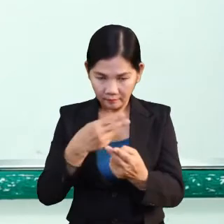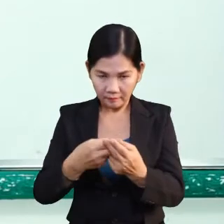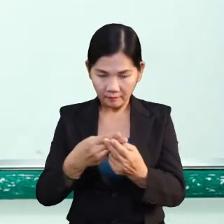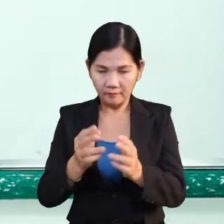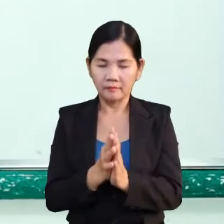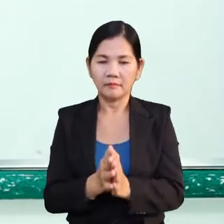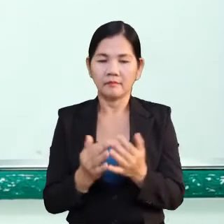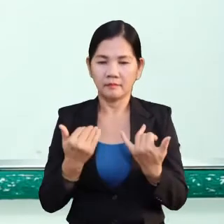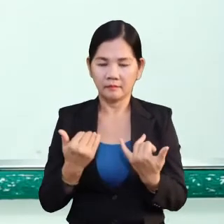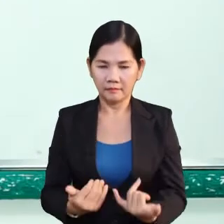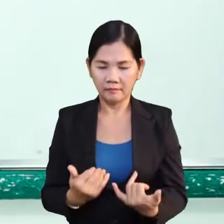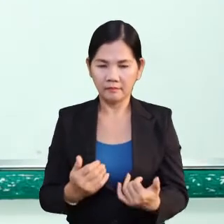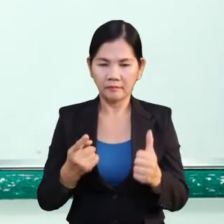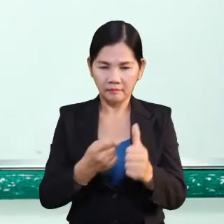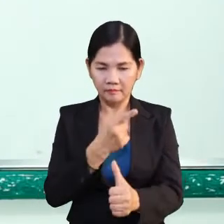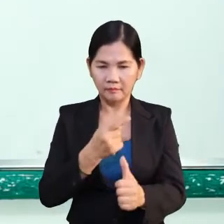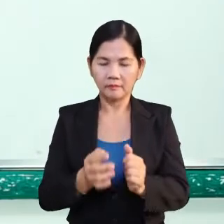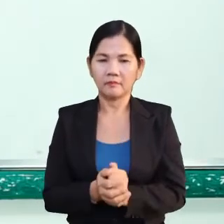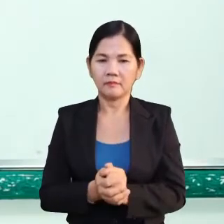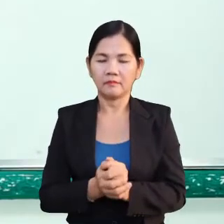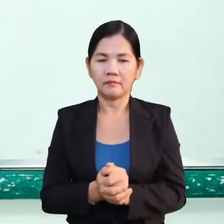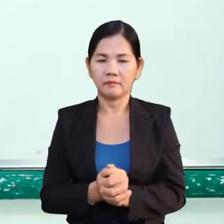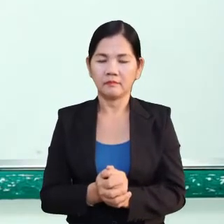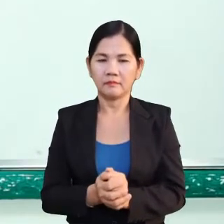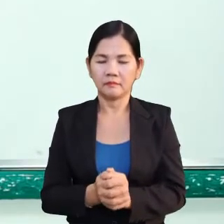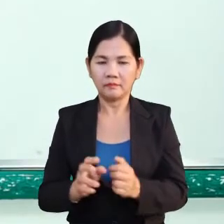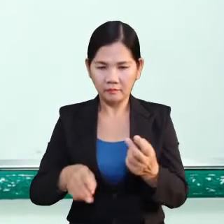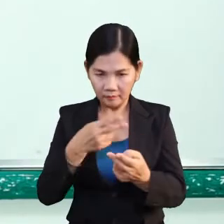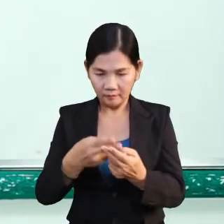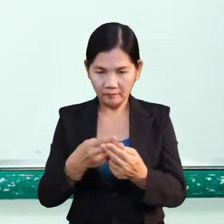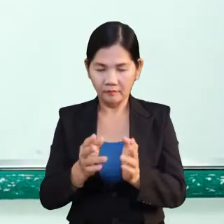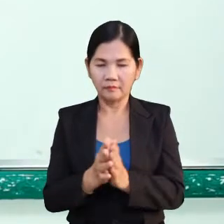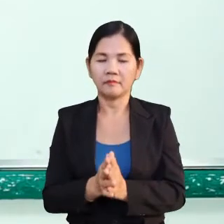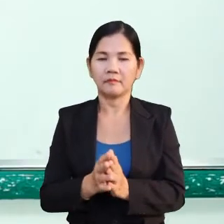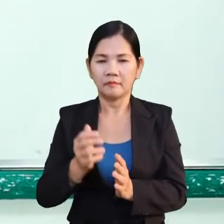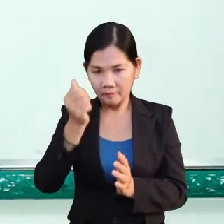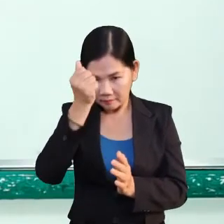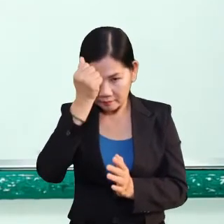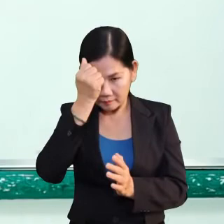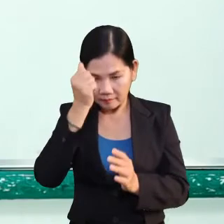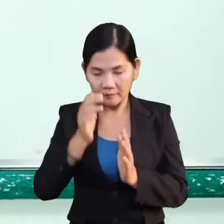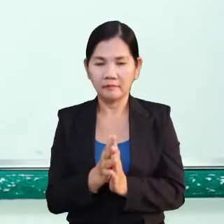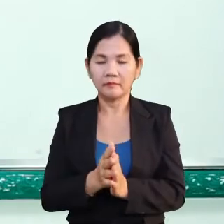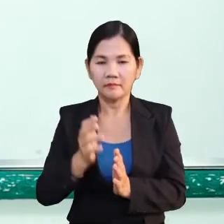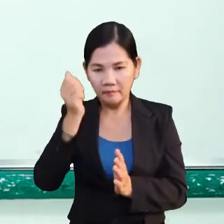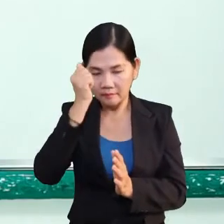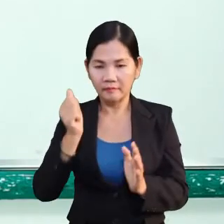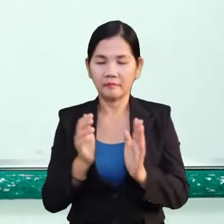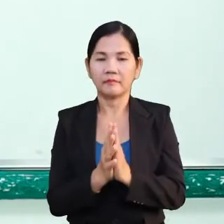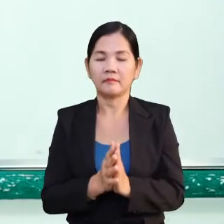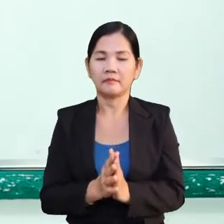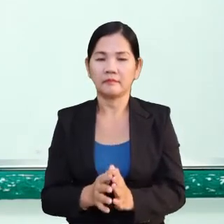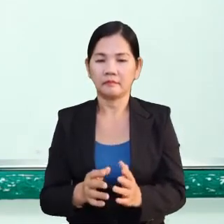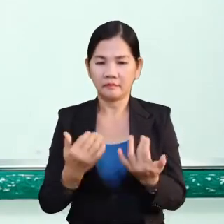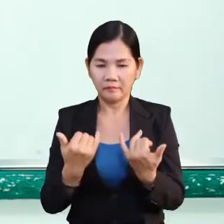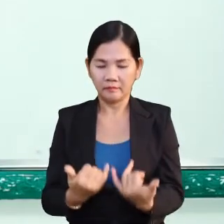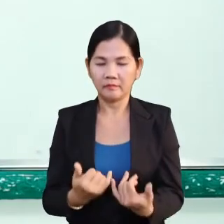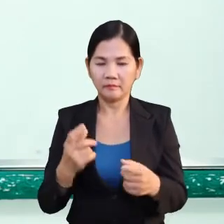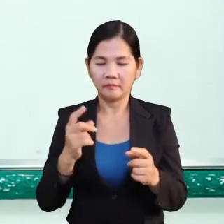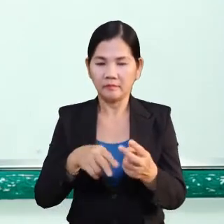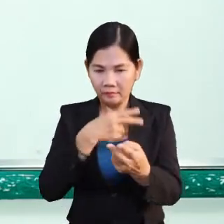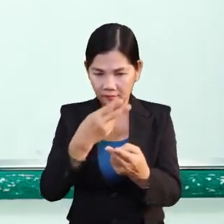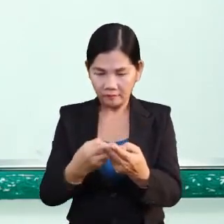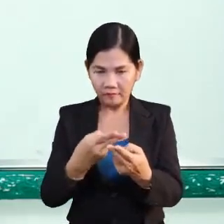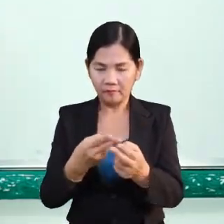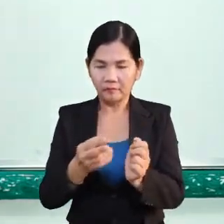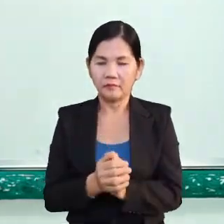សួរកូនអំបញ្មុនហ្នឹងឲ្យកូនបានរកចម្លើយកូននៅចាំឯងកូនចាឥឡូវយើងប្រៀបធៀបមើលតើចម្លើយដែលកូនបានឆ្លើ